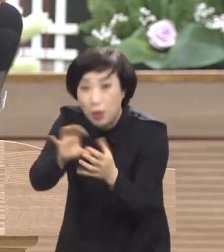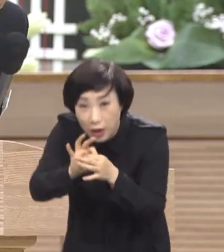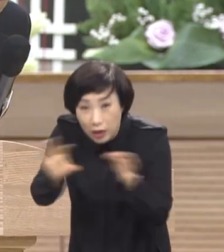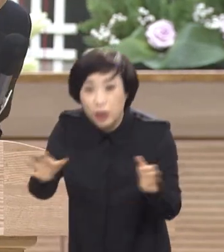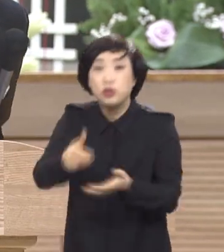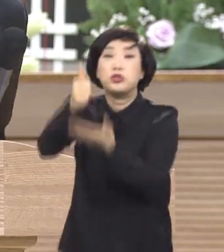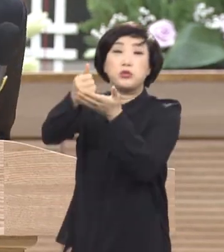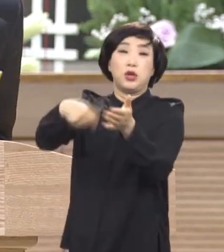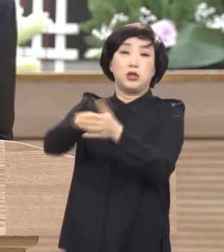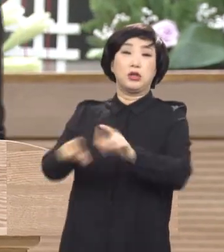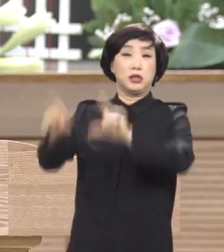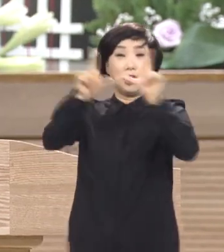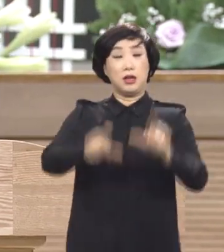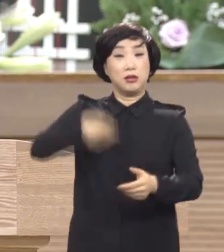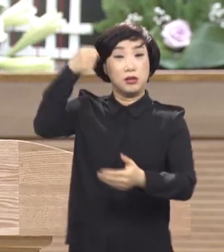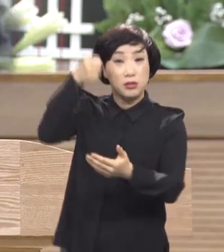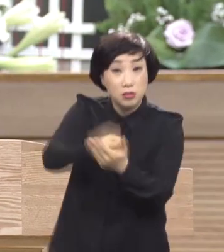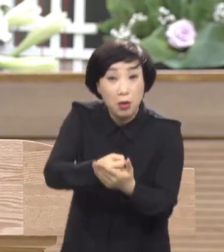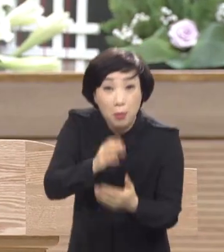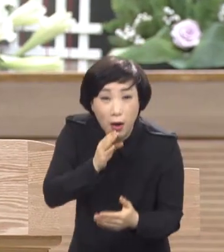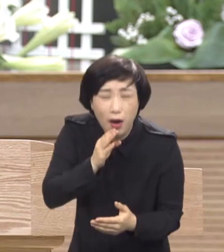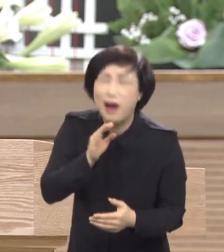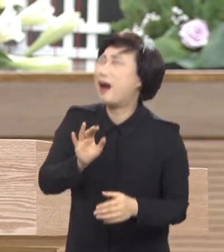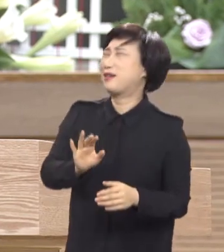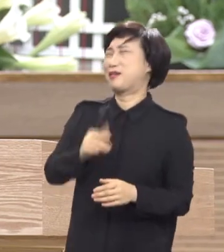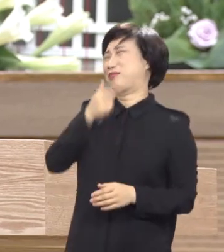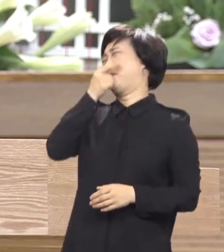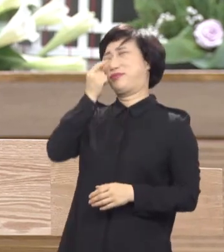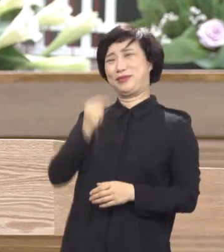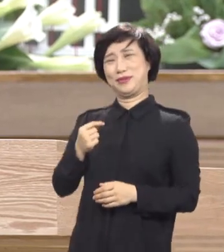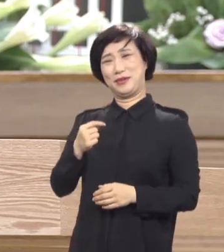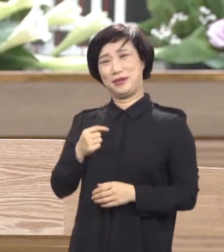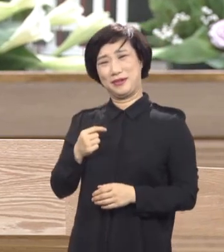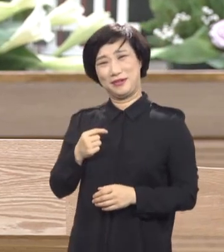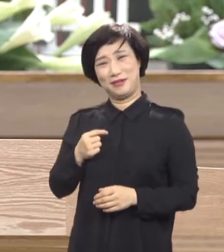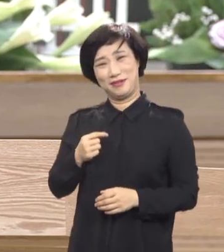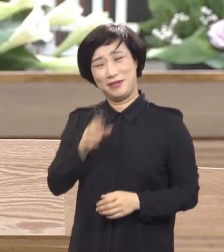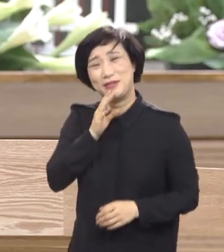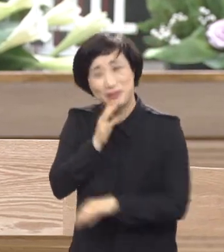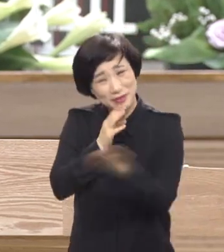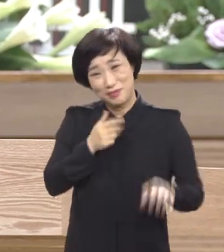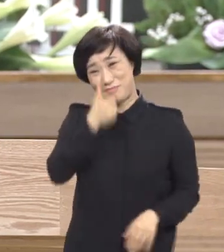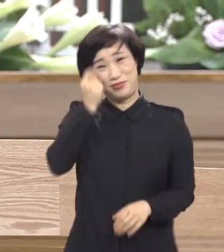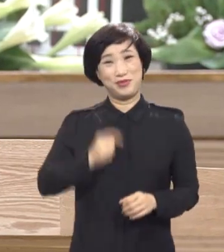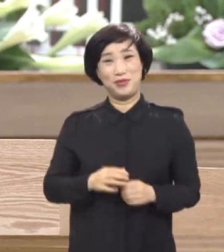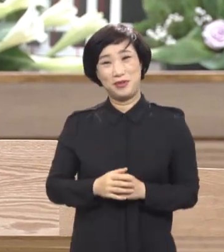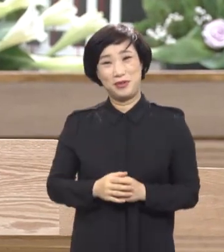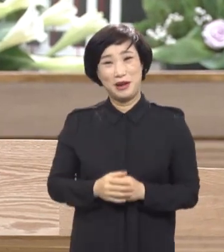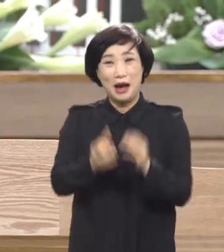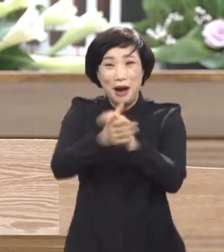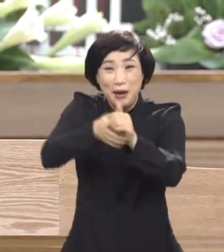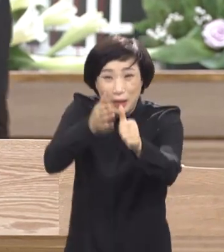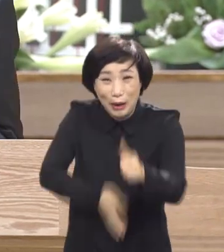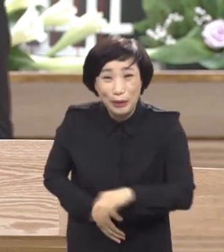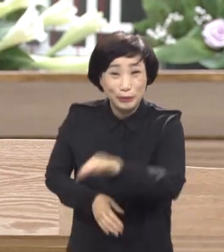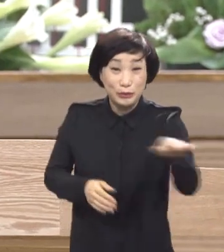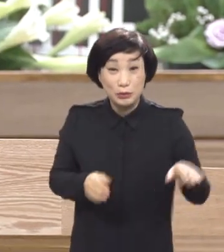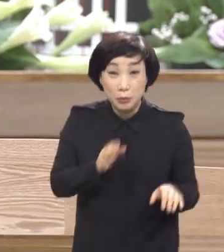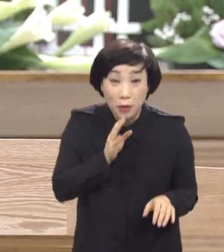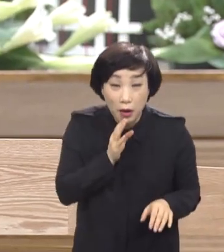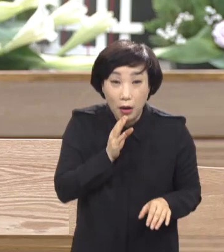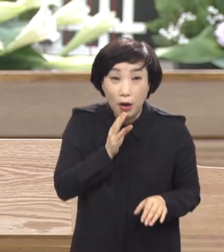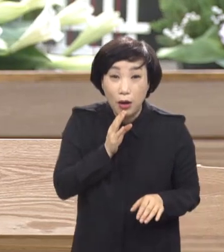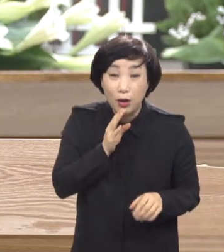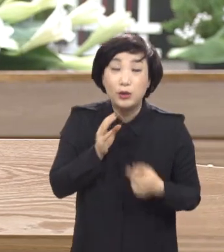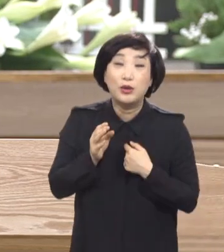이것도 모자라 아멘합시다 감히 어느